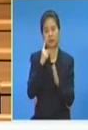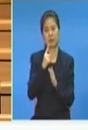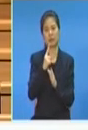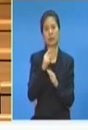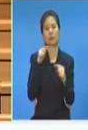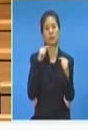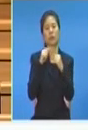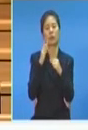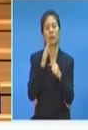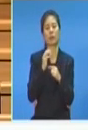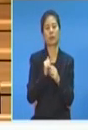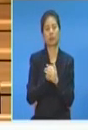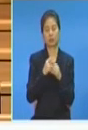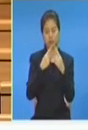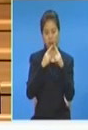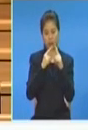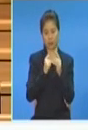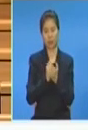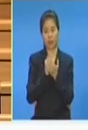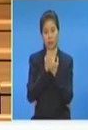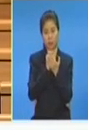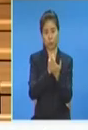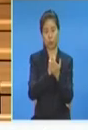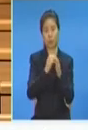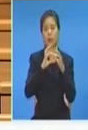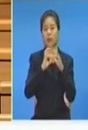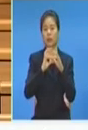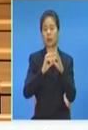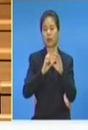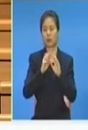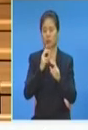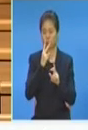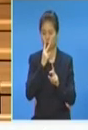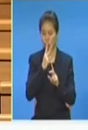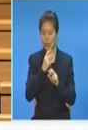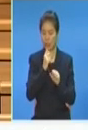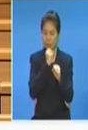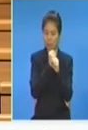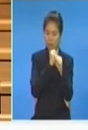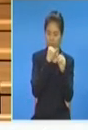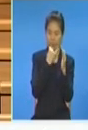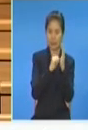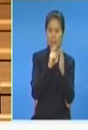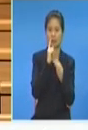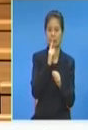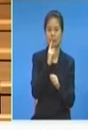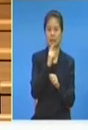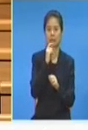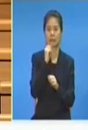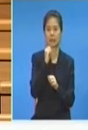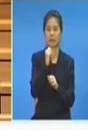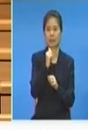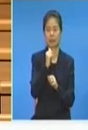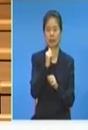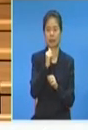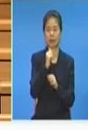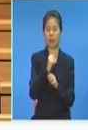งแต่มันก็เป็นเครื่องที่ทดสอบถึงความผิดหรือความบริสุทธิ์ได้โดยอ้อมฟังประกอบกับพย